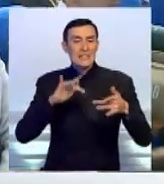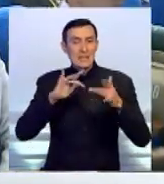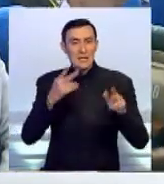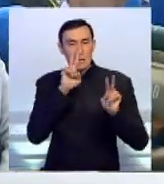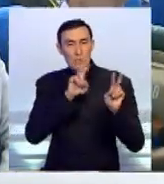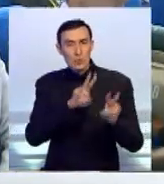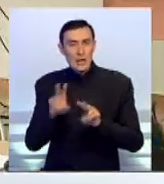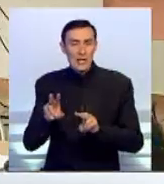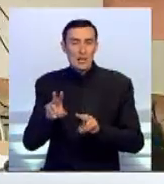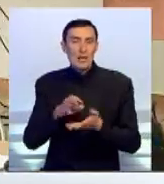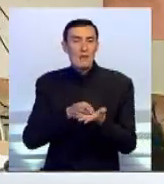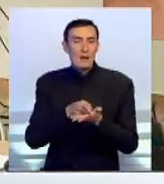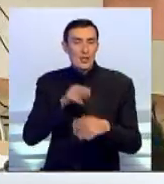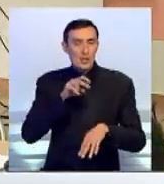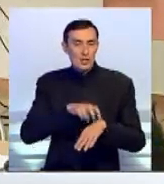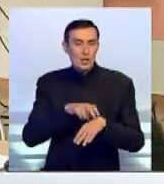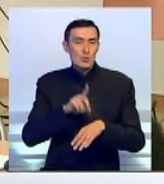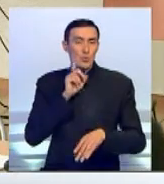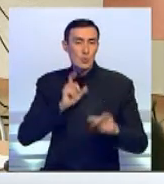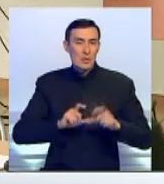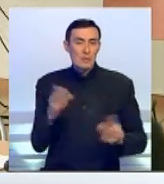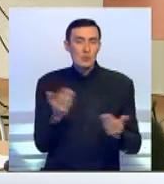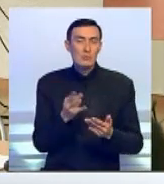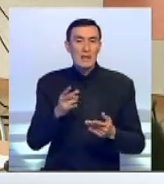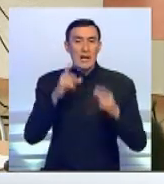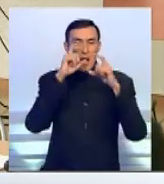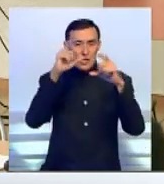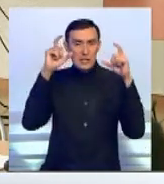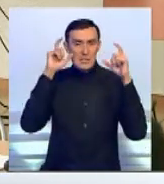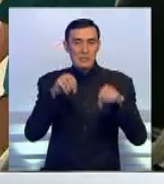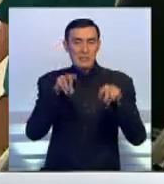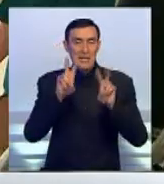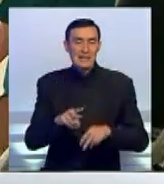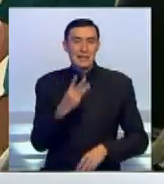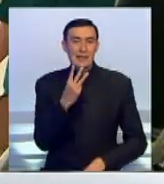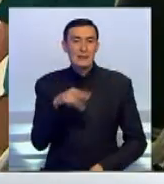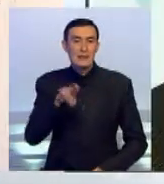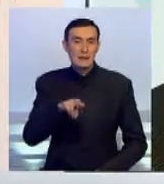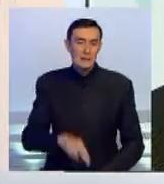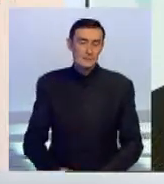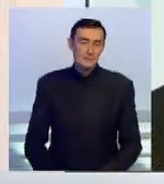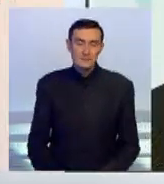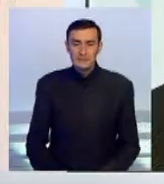наблюдали хирурги и студенты. Для этого им понадобились 3D-очки.